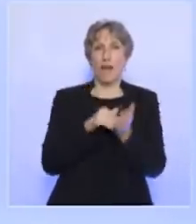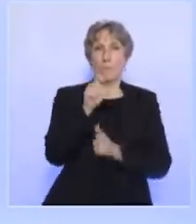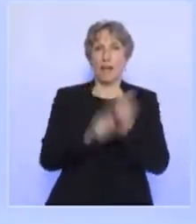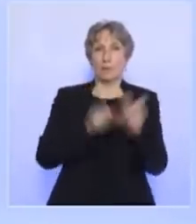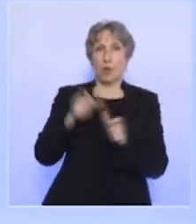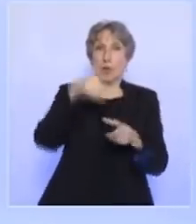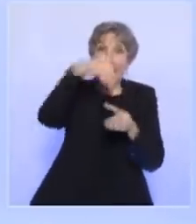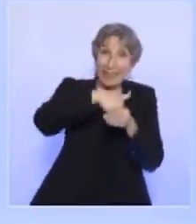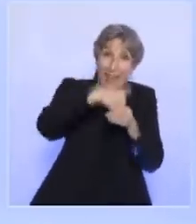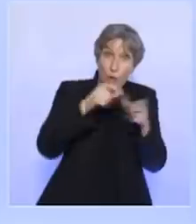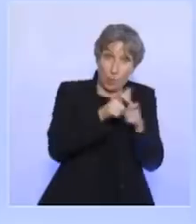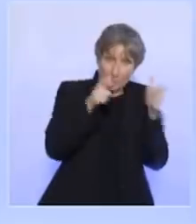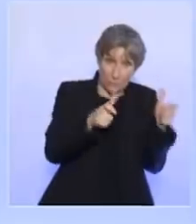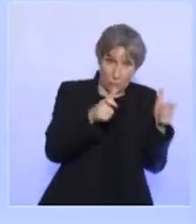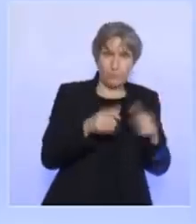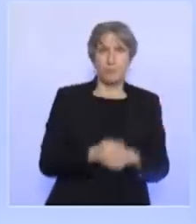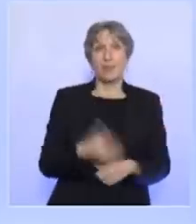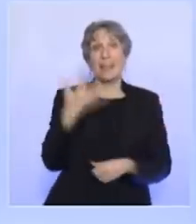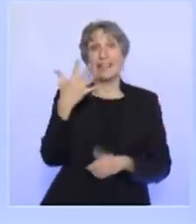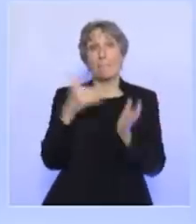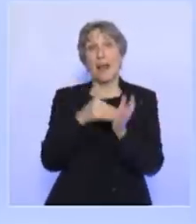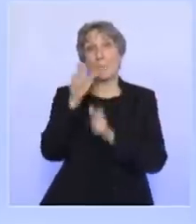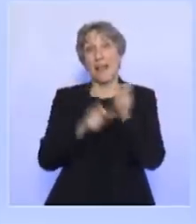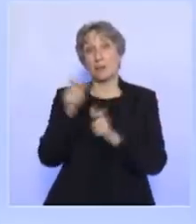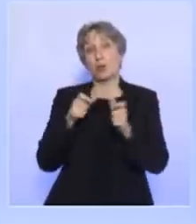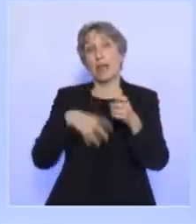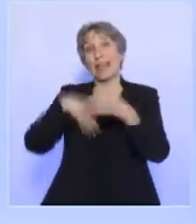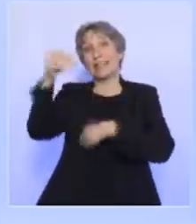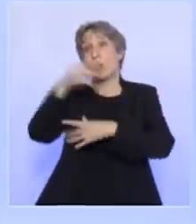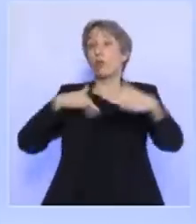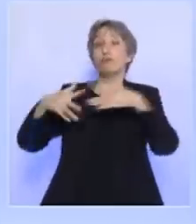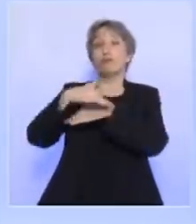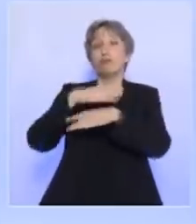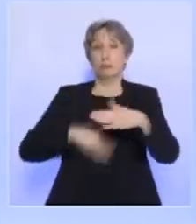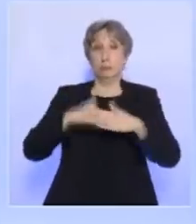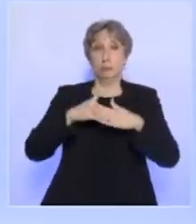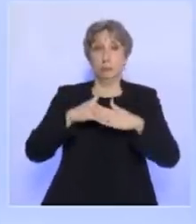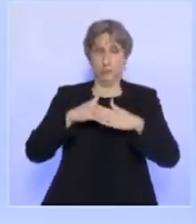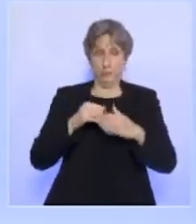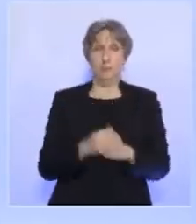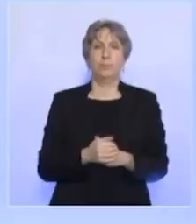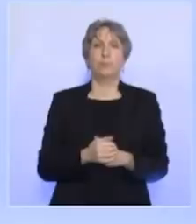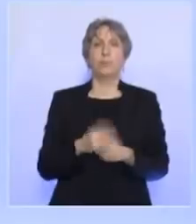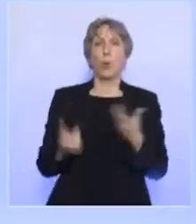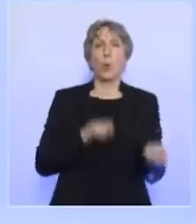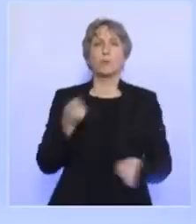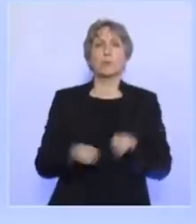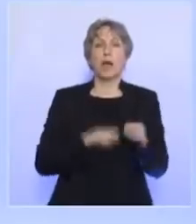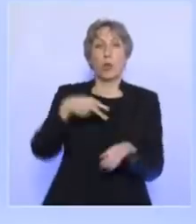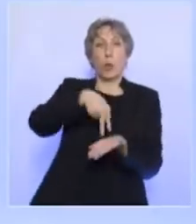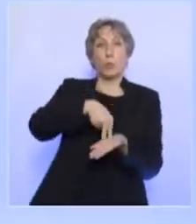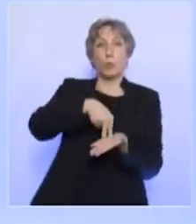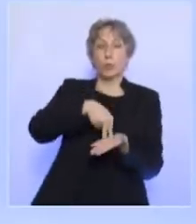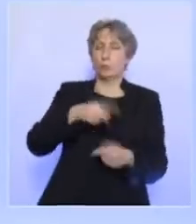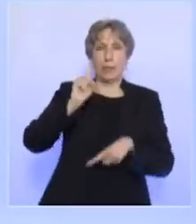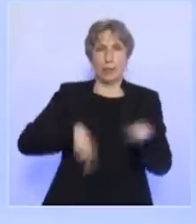en intérieur et 5000 personnes maximum en extérieur. Les concerts debout seront